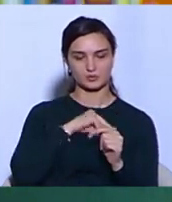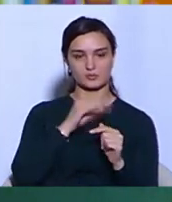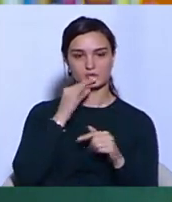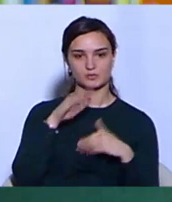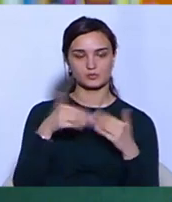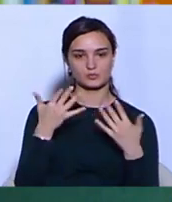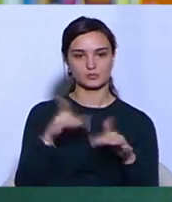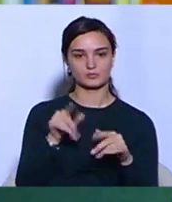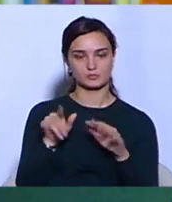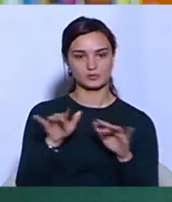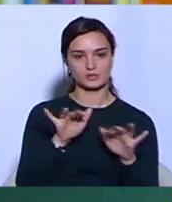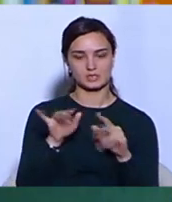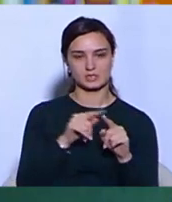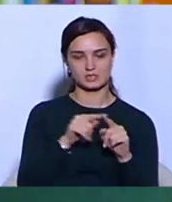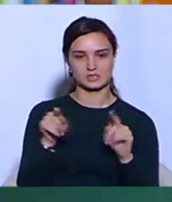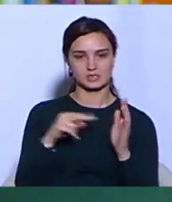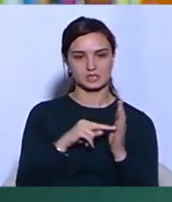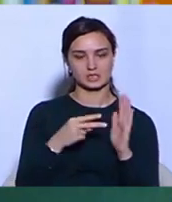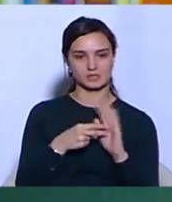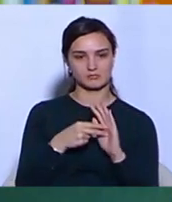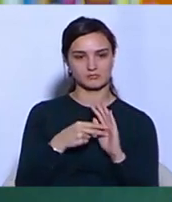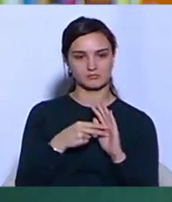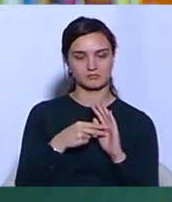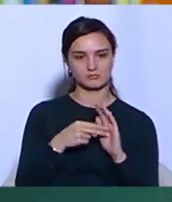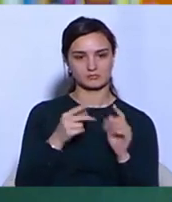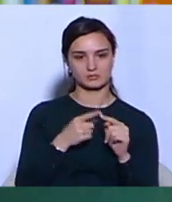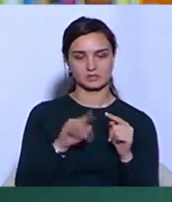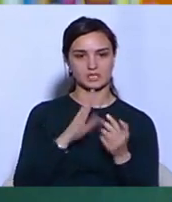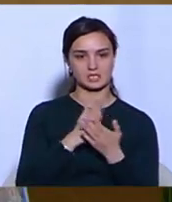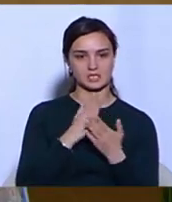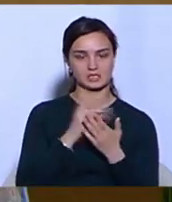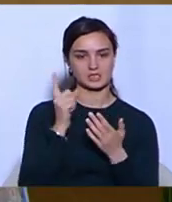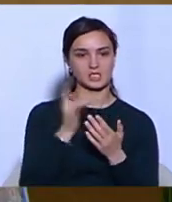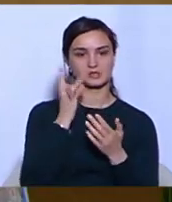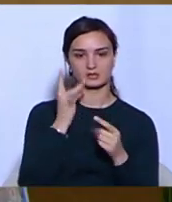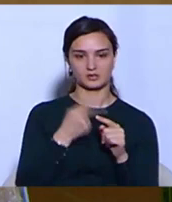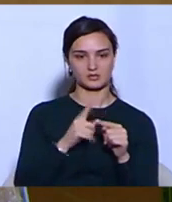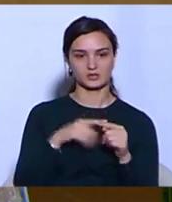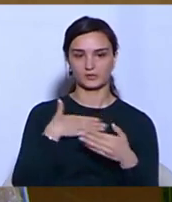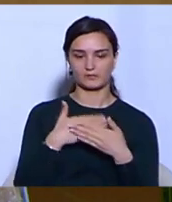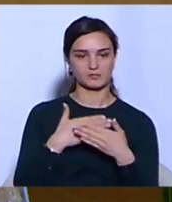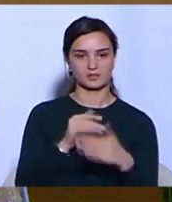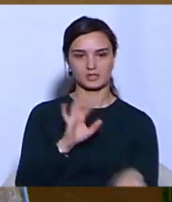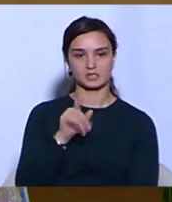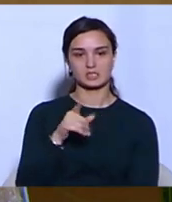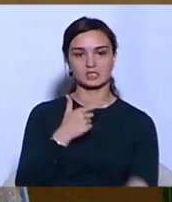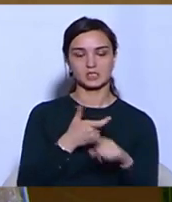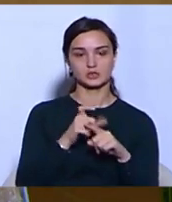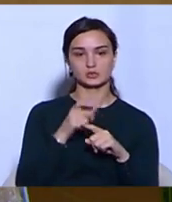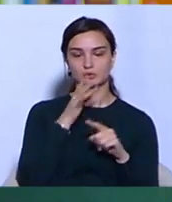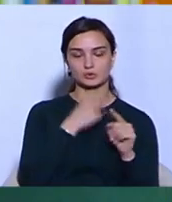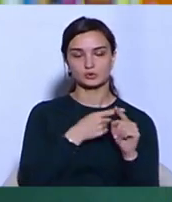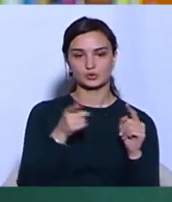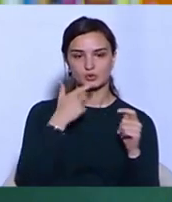უკვე თვითონ პროცესის დაგეგმვა. ანუ ეს არ არის ერთჯერადი აქტი, რომ მოთხარით, ეს არის საკმაოდ